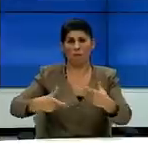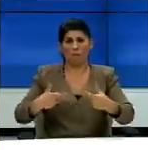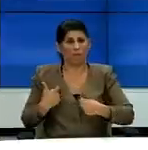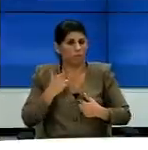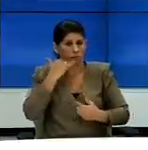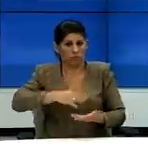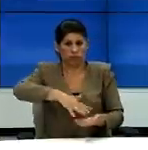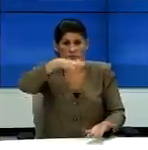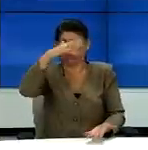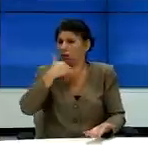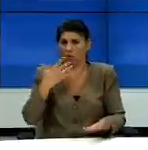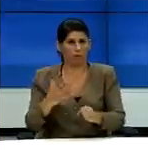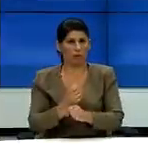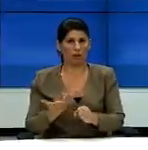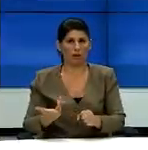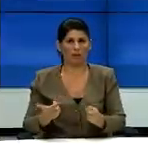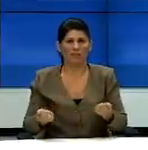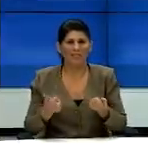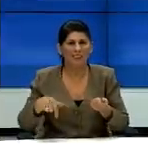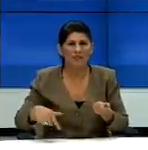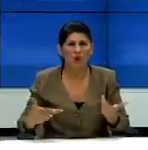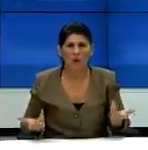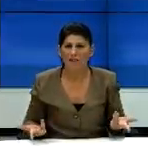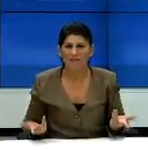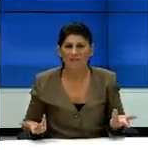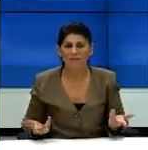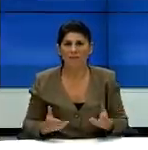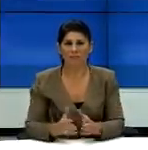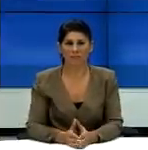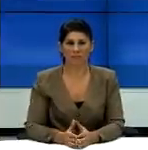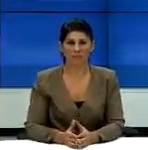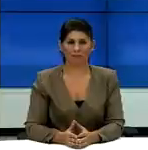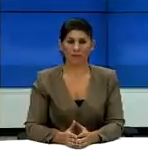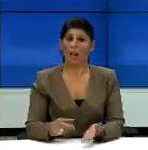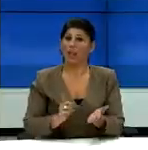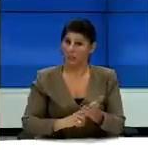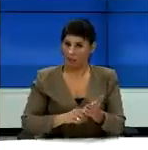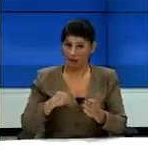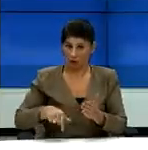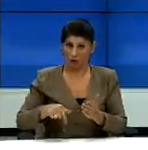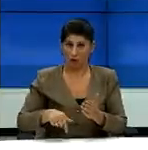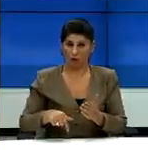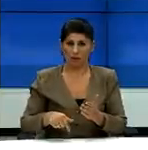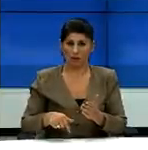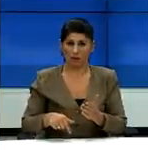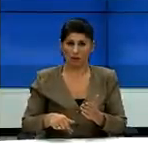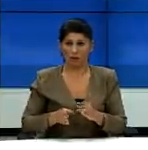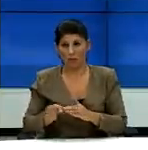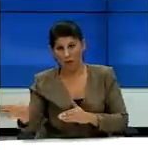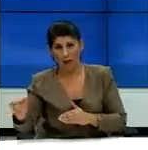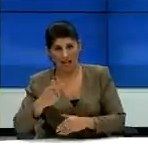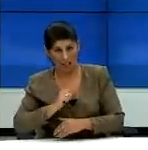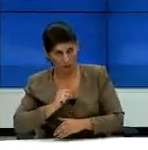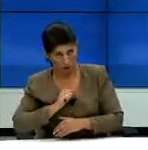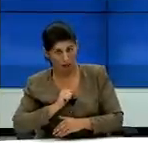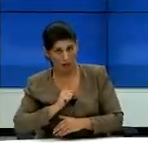Τι θα γίνει λοιπόν τώρα? Τι θα γίνει τώρα? Θα πρέπει κανείς να προσφεύγει στα ιδιωτικά